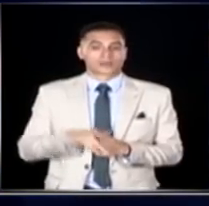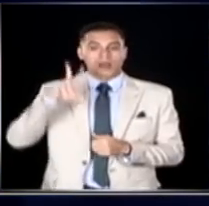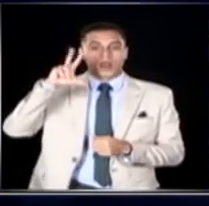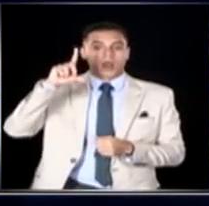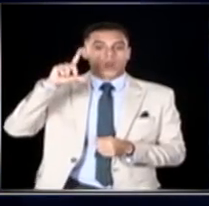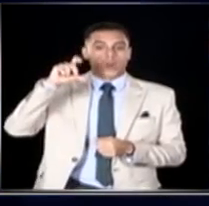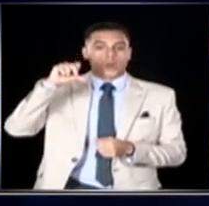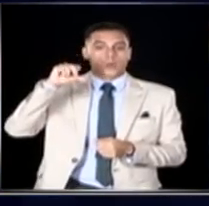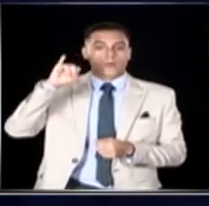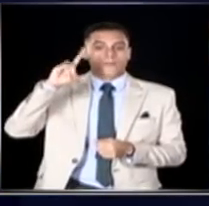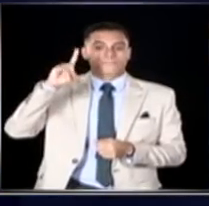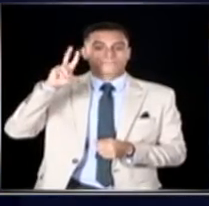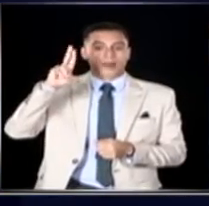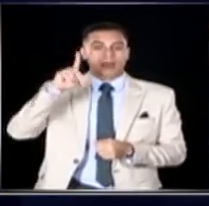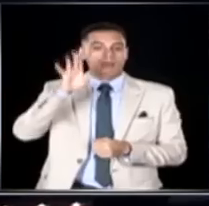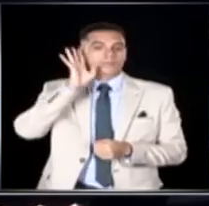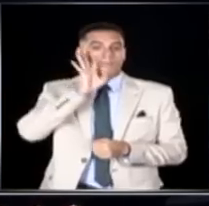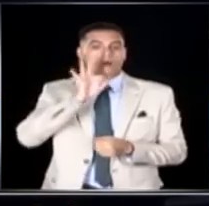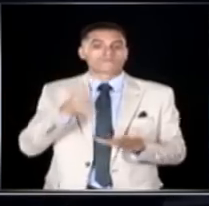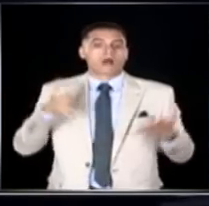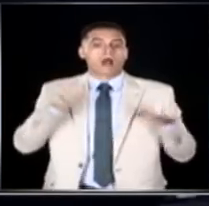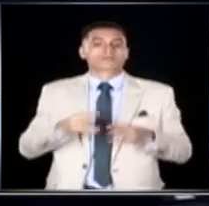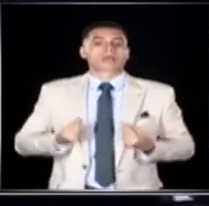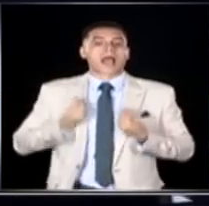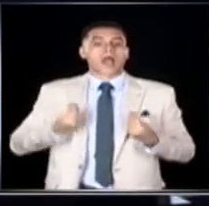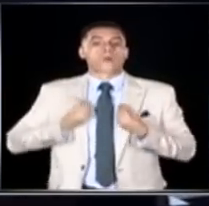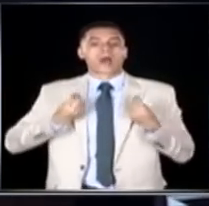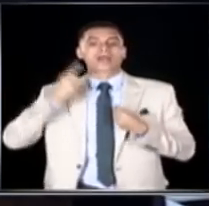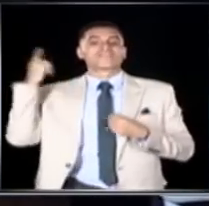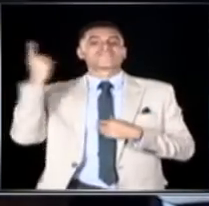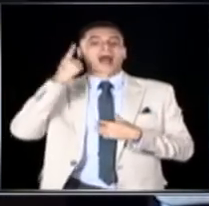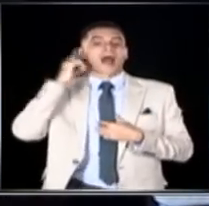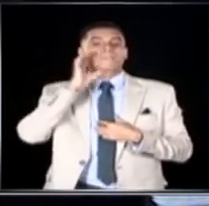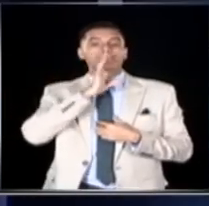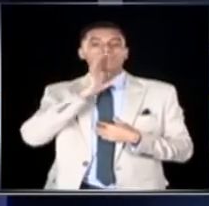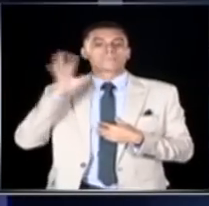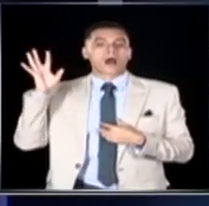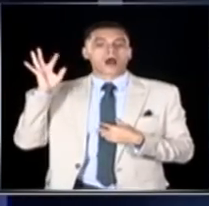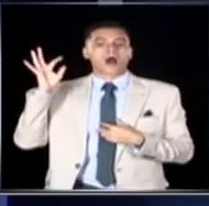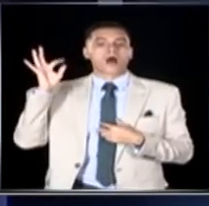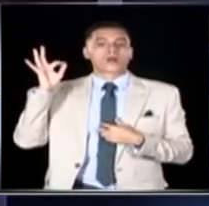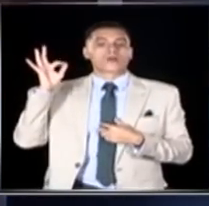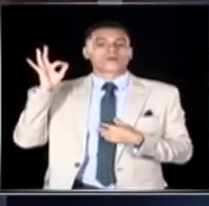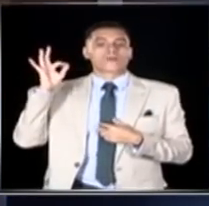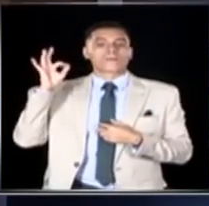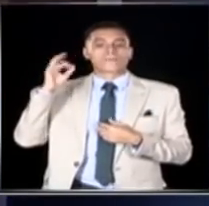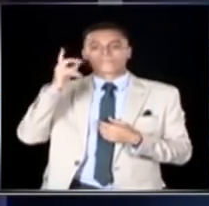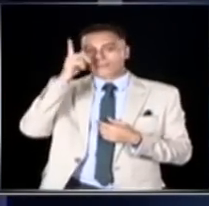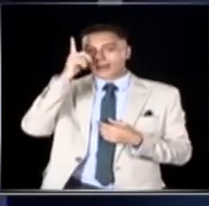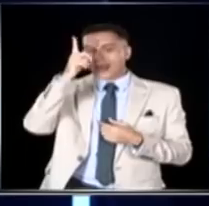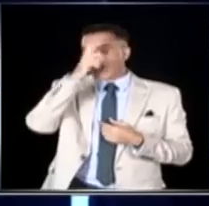الوامبات هو من أقدم الحيوانات في العالم، فإلى أي طائفة ينتمي؟